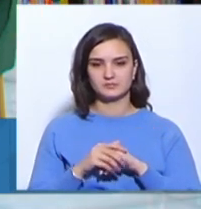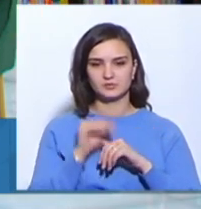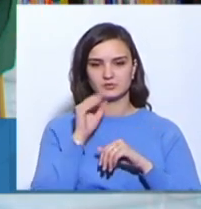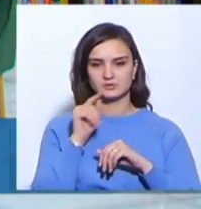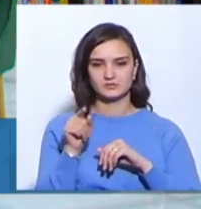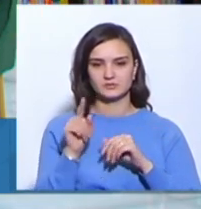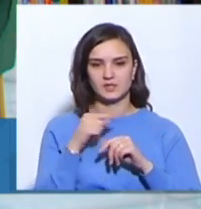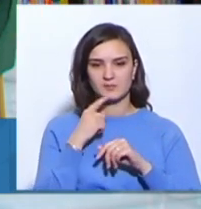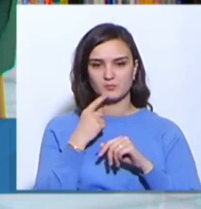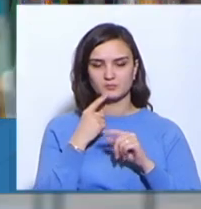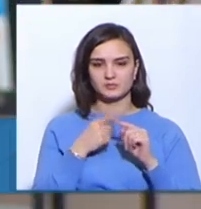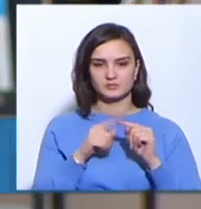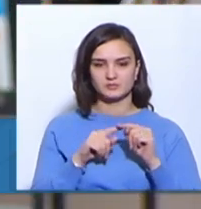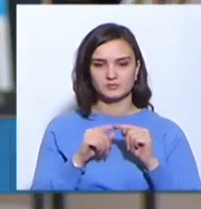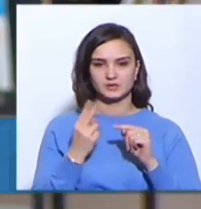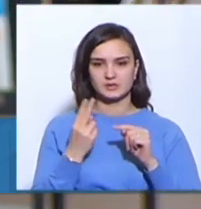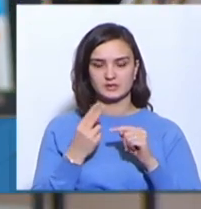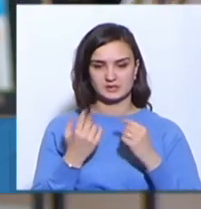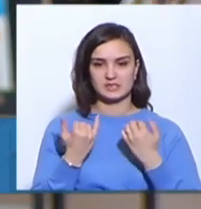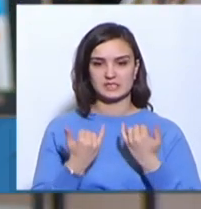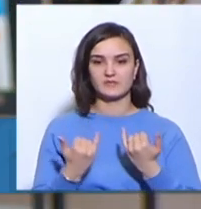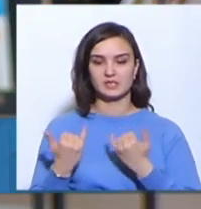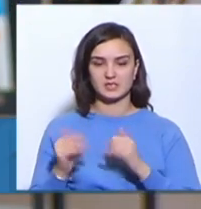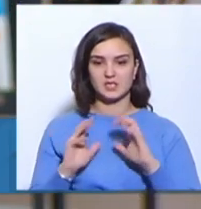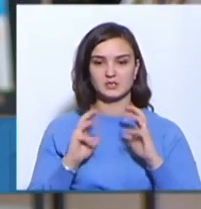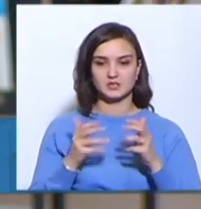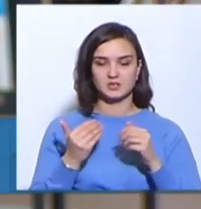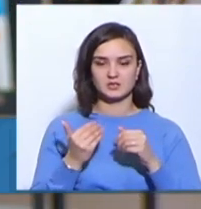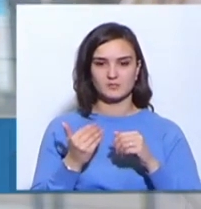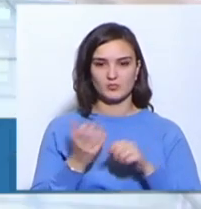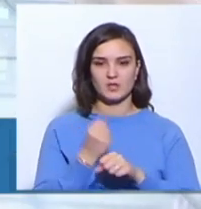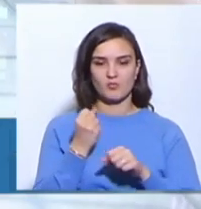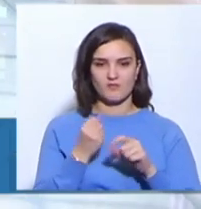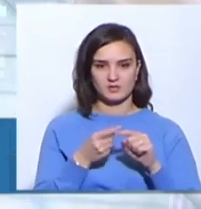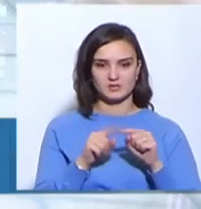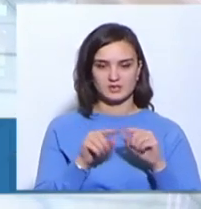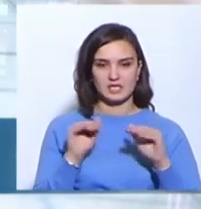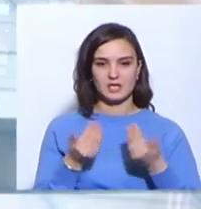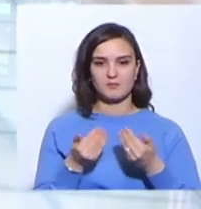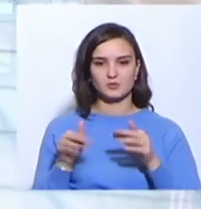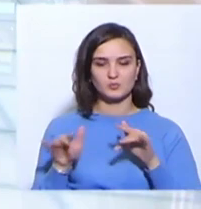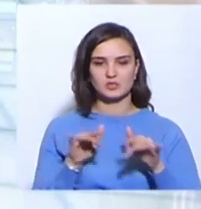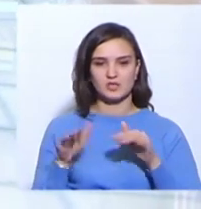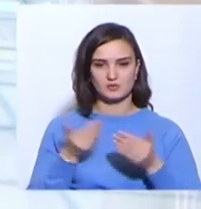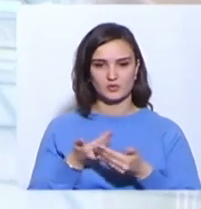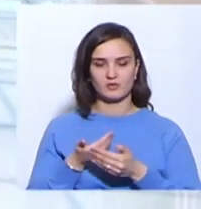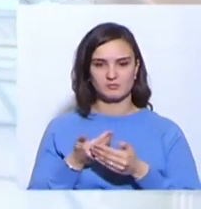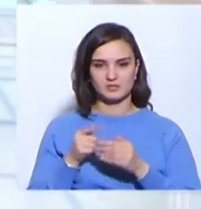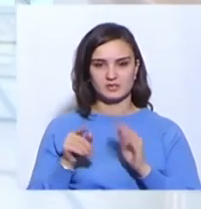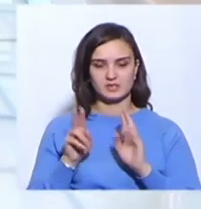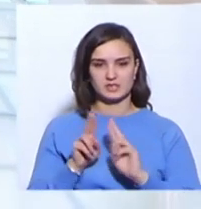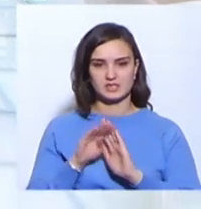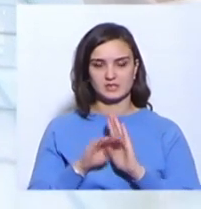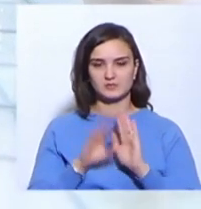თქვენ ბრძანებდით ცივილიზაციის, ასე ვთქვათ, მონაპოვარზე, ნაკლებად მოძრავ ცხოვრების წესზე, როდესაც